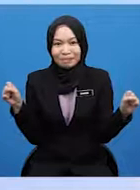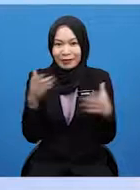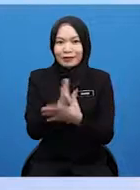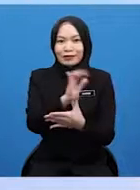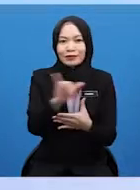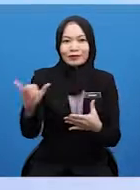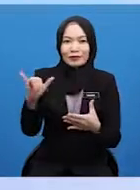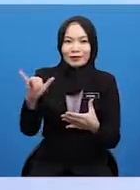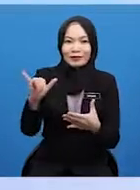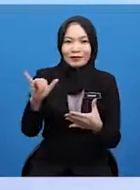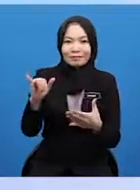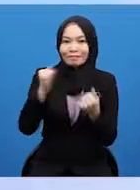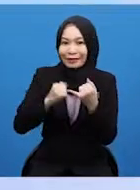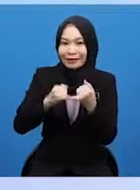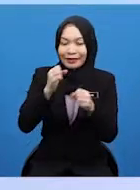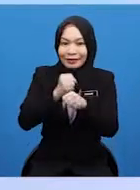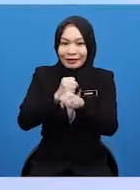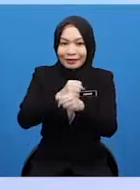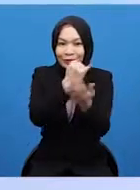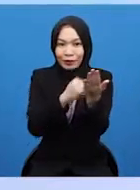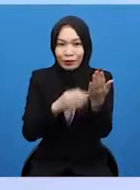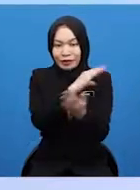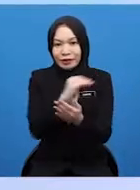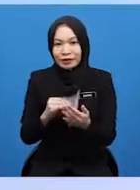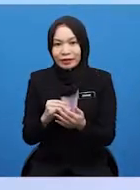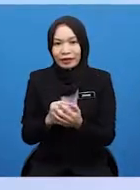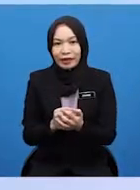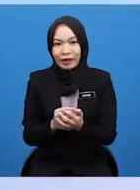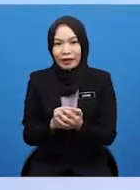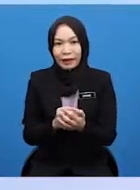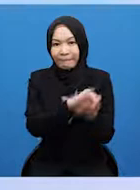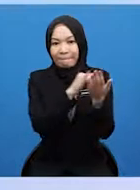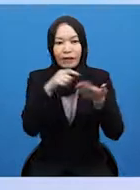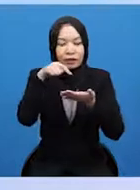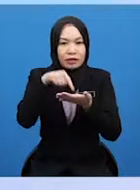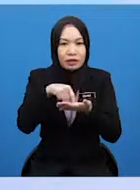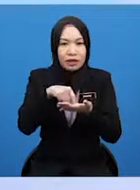ini, pelajar haruslah menghasilkan satu lukisan isometri.